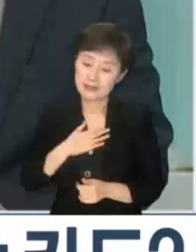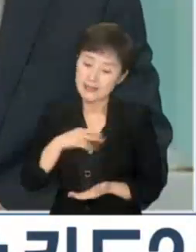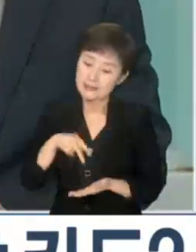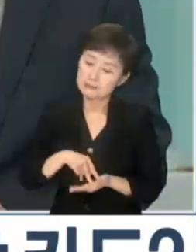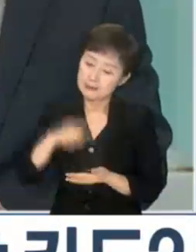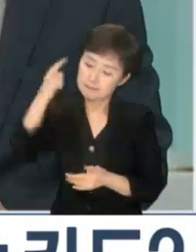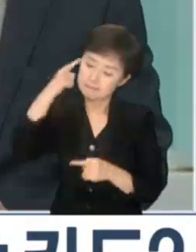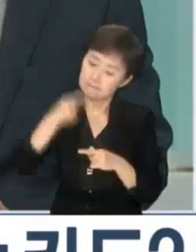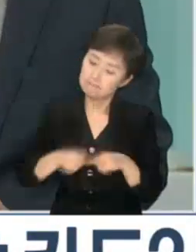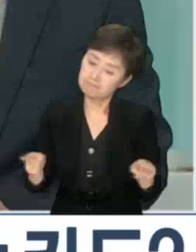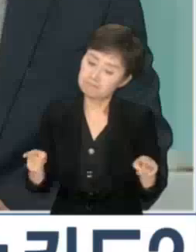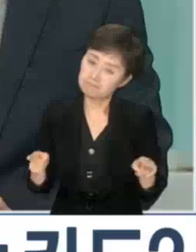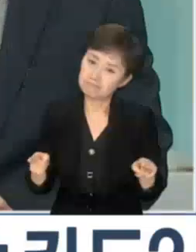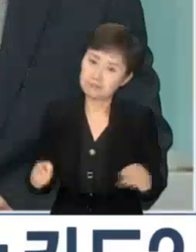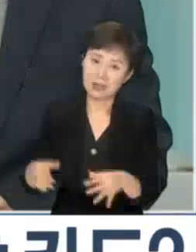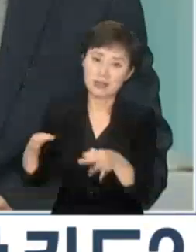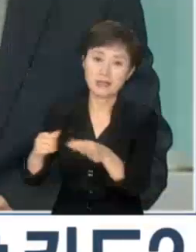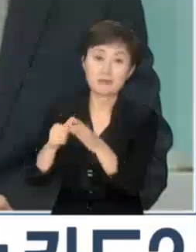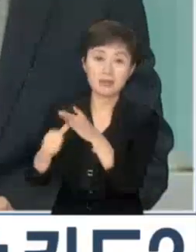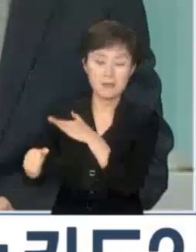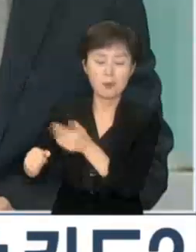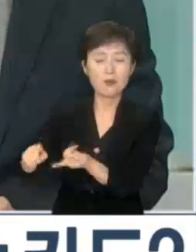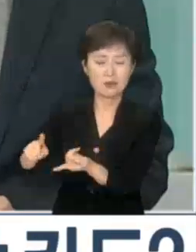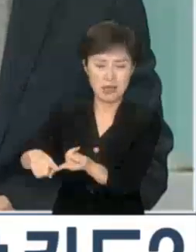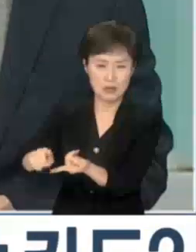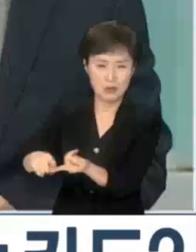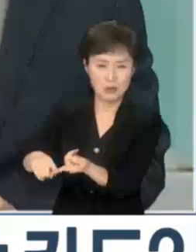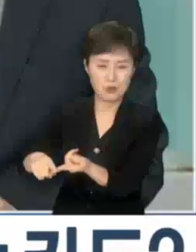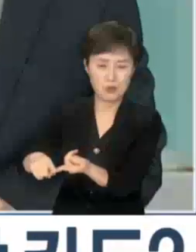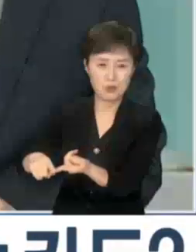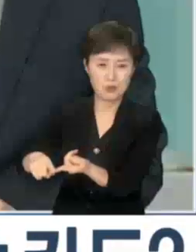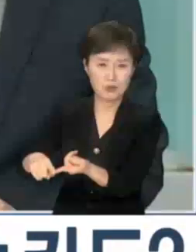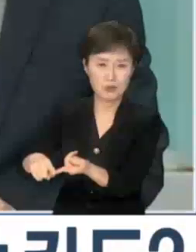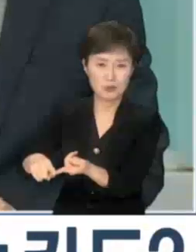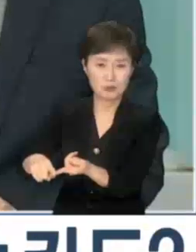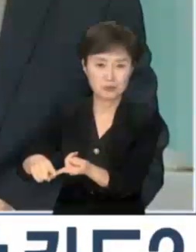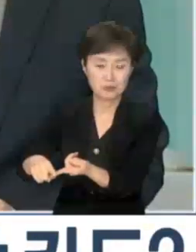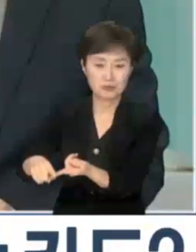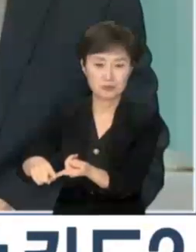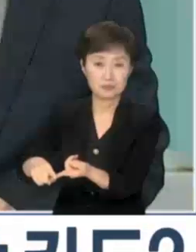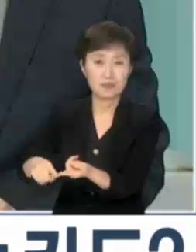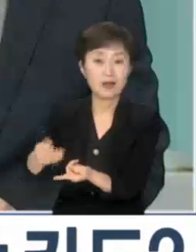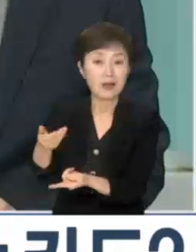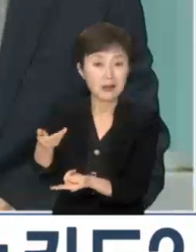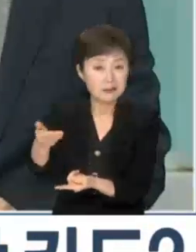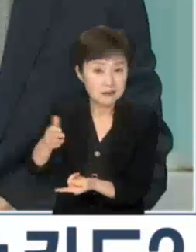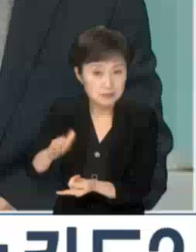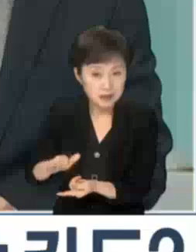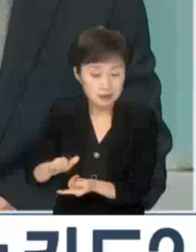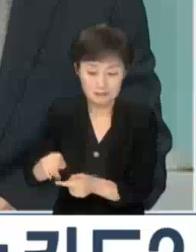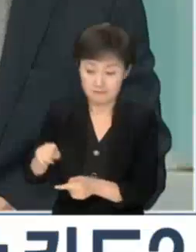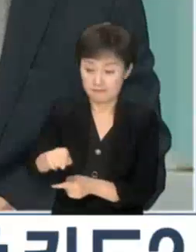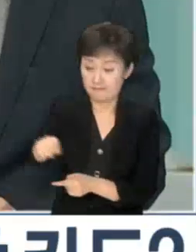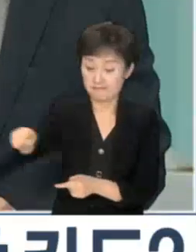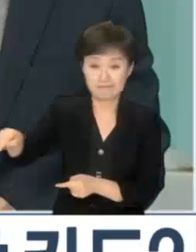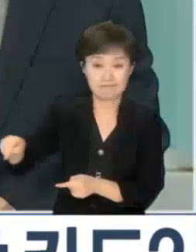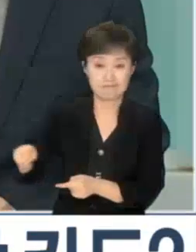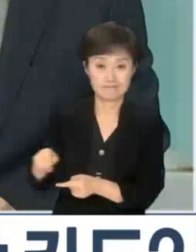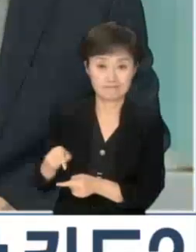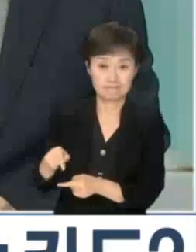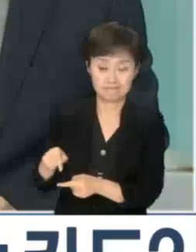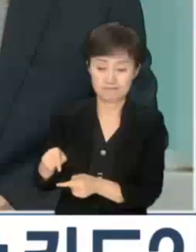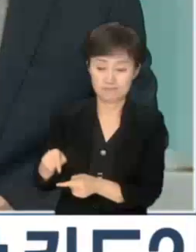예측하기에는 현재 이제 그 김기현 대표 체제는 유지될 것으로 보이는데 그렇다고 해서 그 뭐 지도부라든지